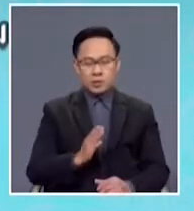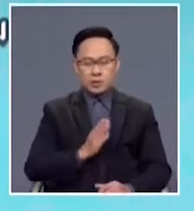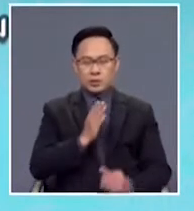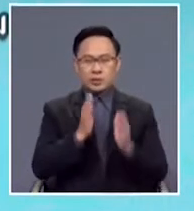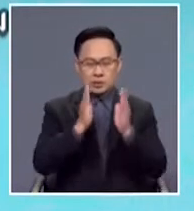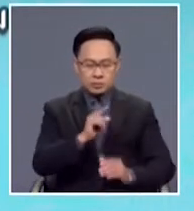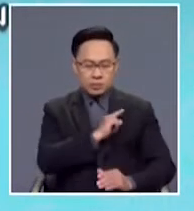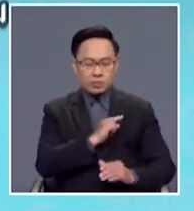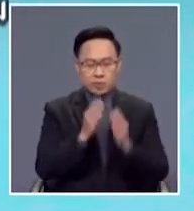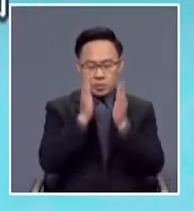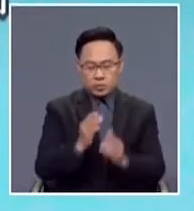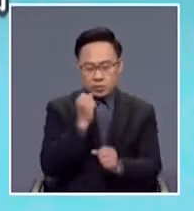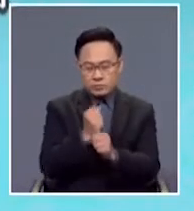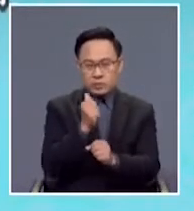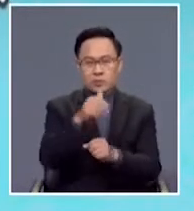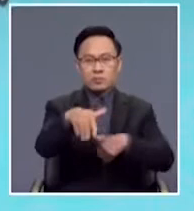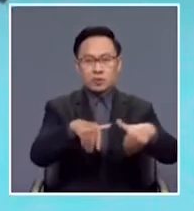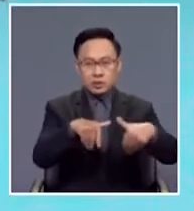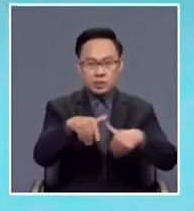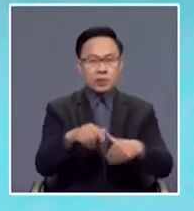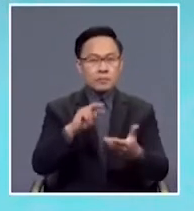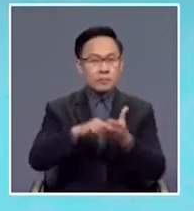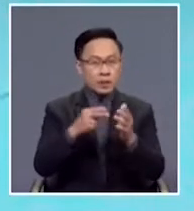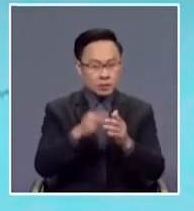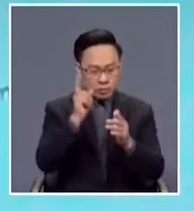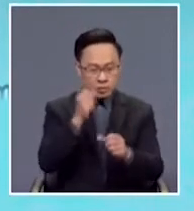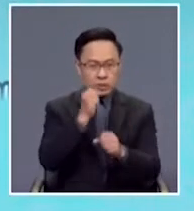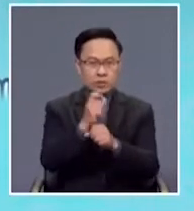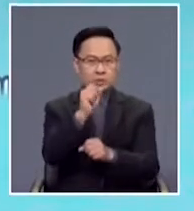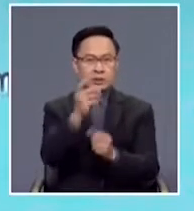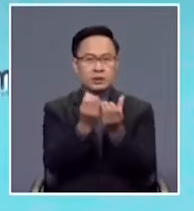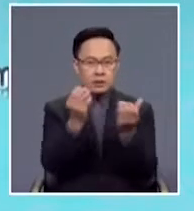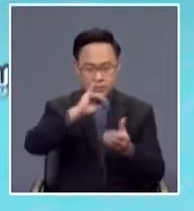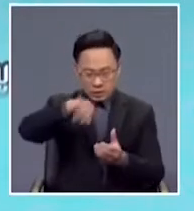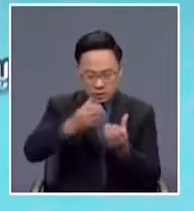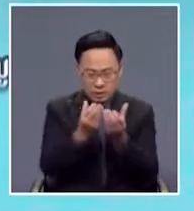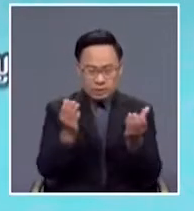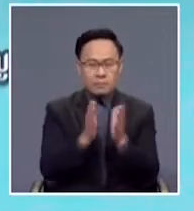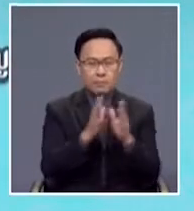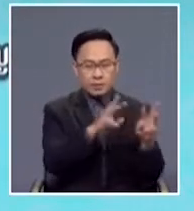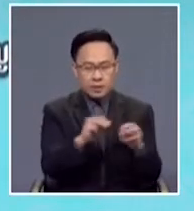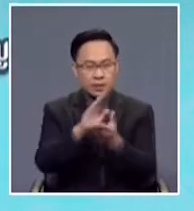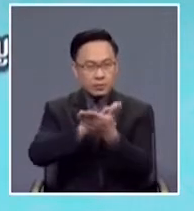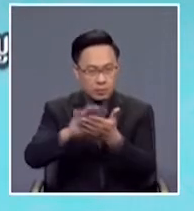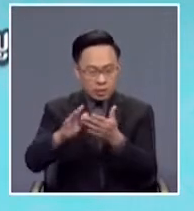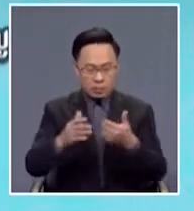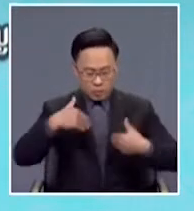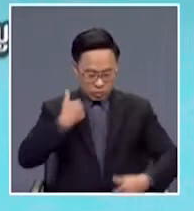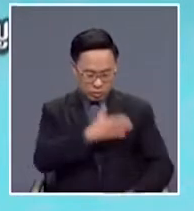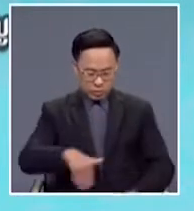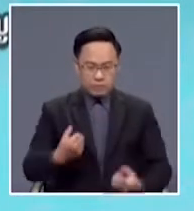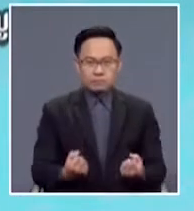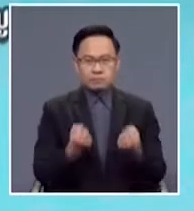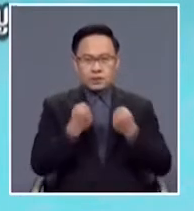ชาติกล่าวคือจะต้องเป็นผู้ประกอบด้วยศีลธรรมจรรยามารยาทอันดีงามเป็นผู้มีสุขภาพและอนามัยส